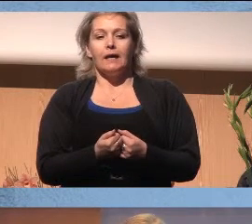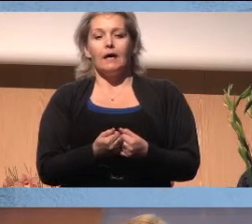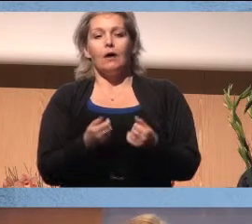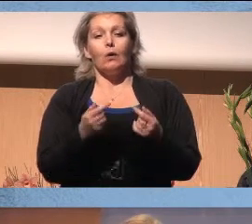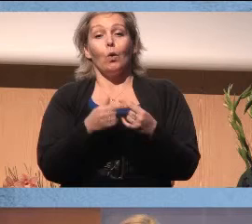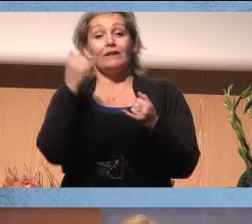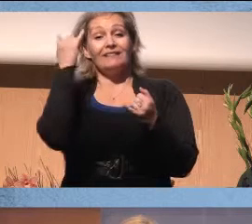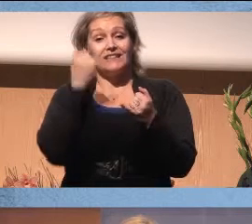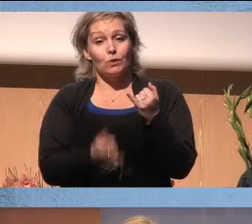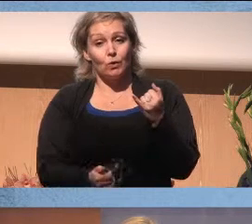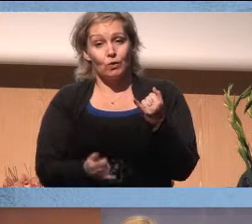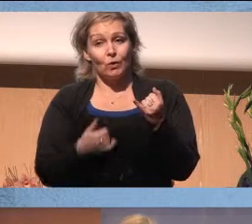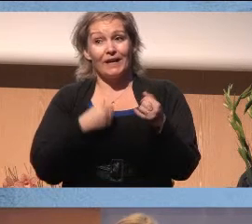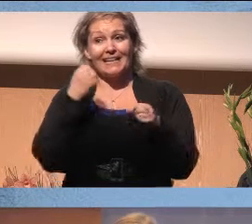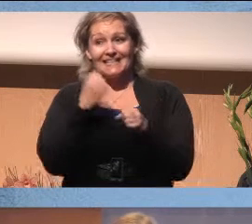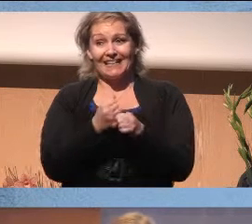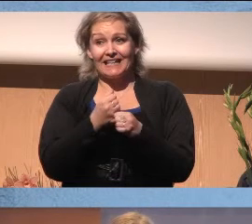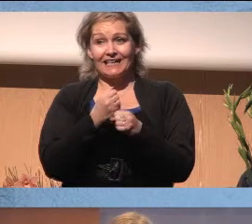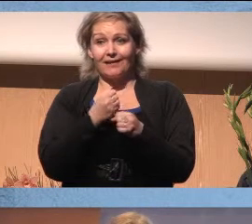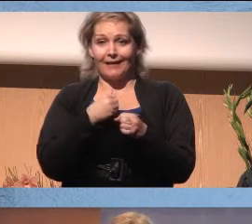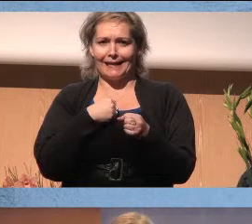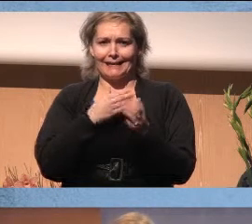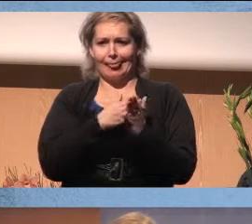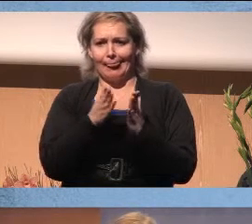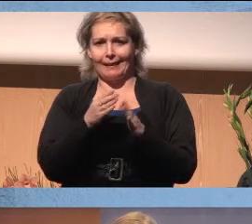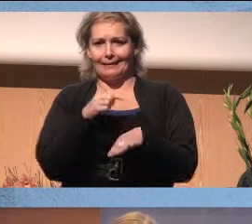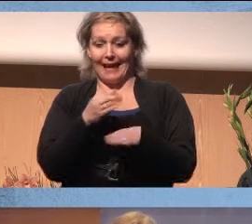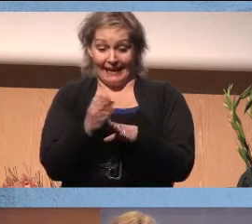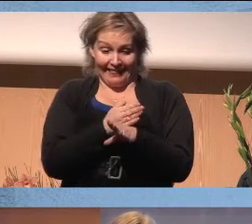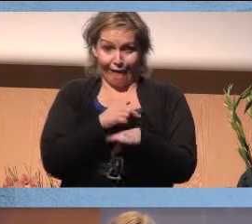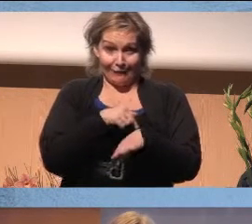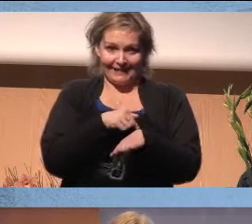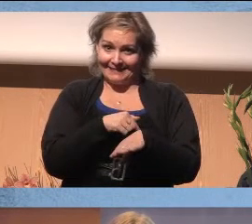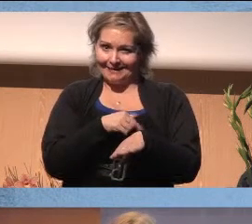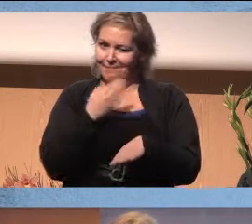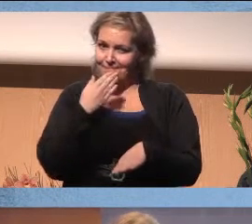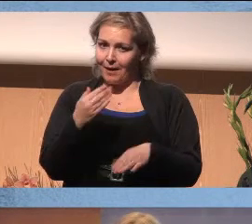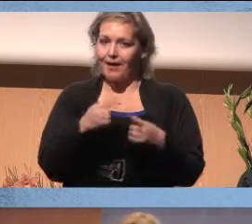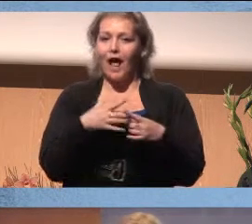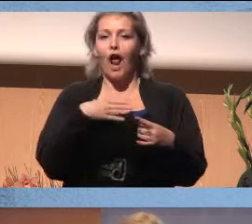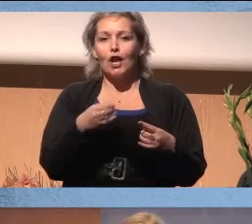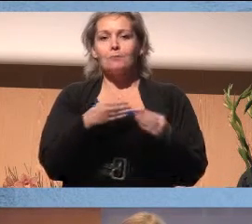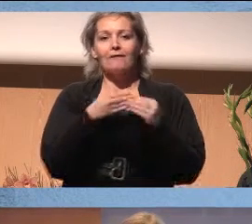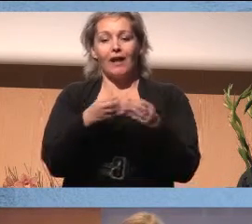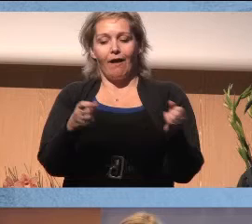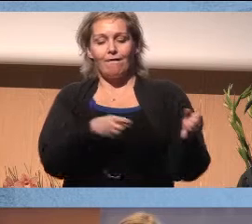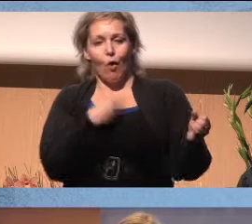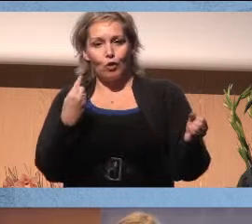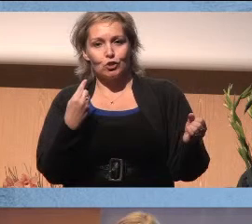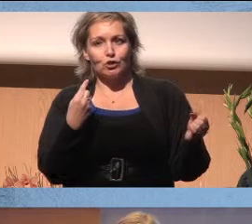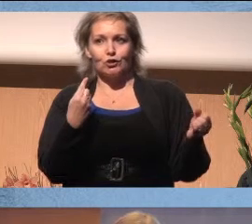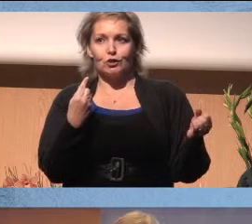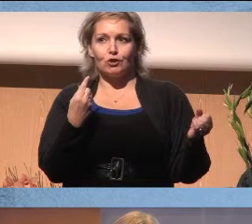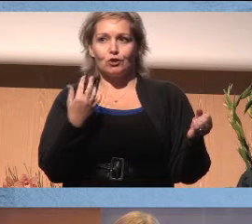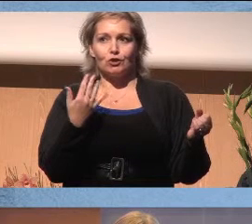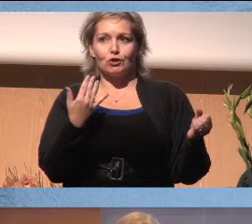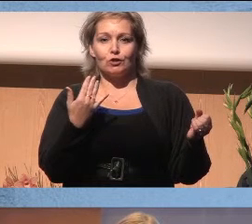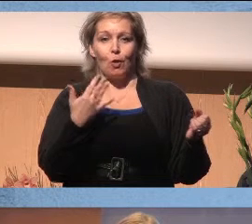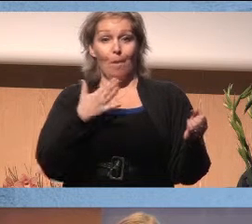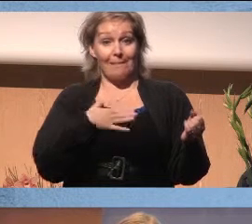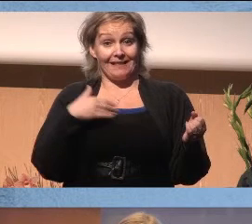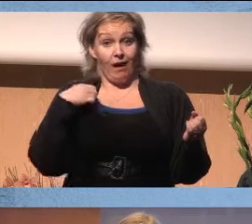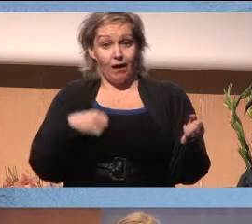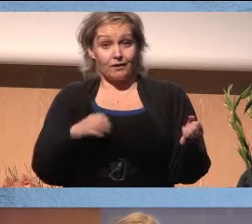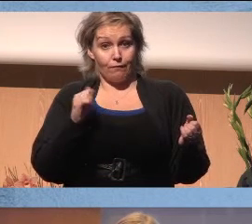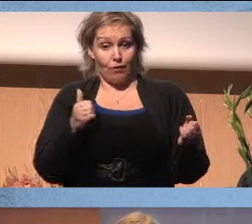Så helt til slutt, og da jeg sikkert gått innenfor tida, og det vel ikke dumt, så har jeg også lyst på vegne av oss, og mitt